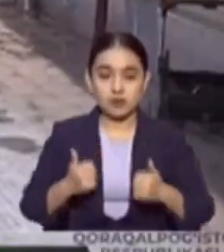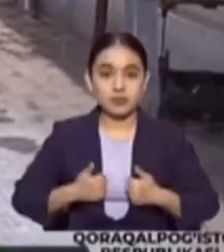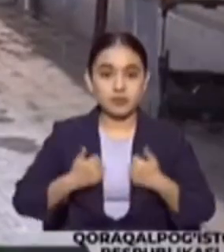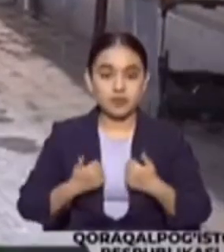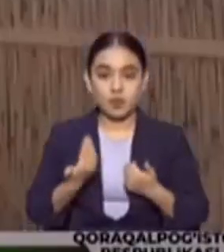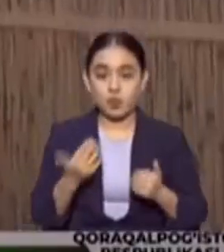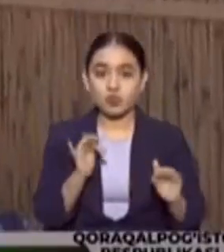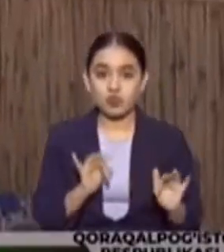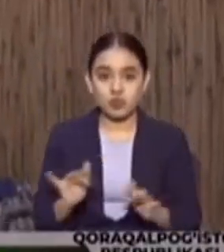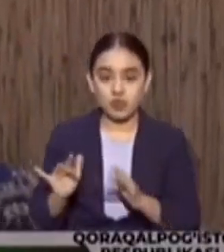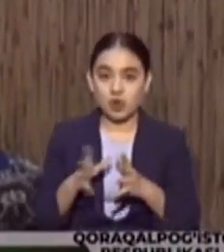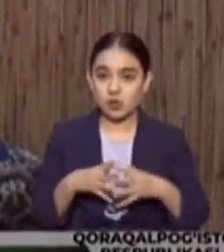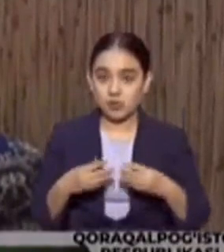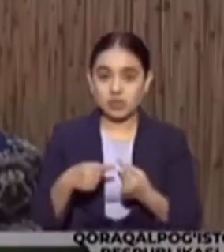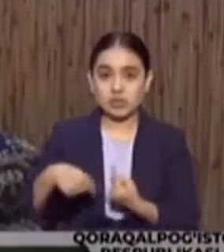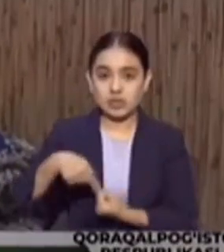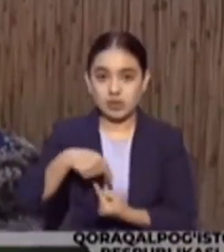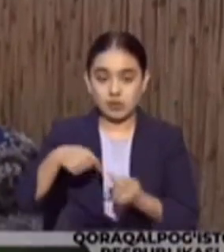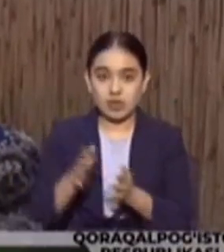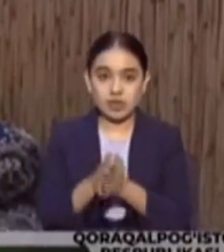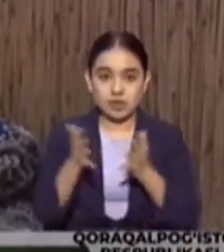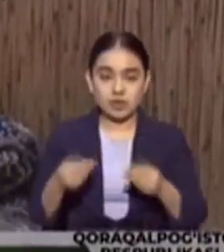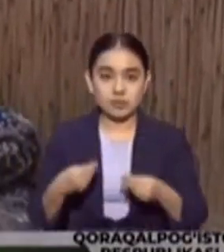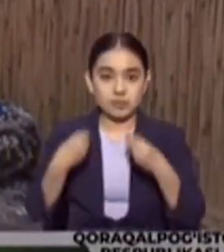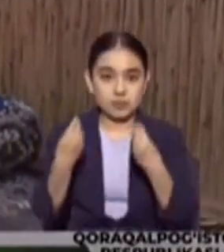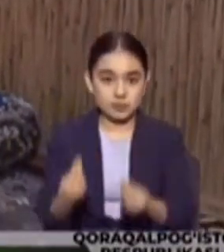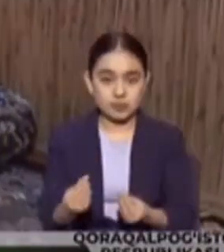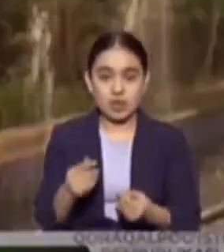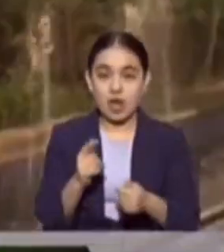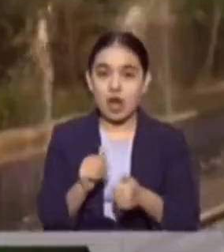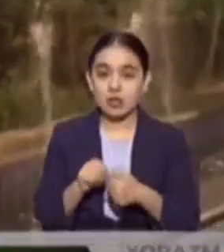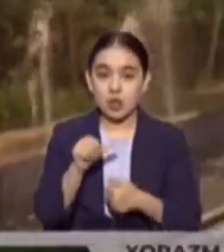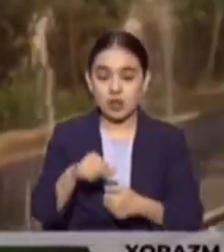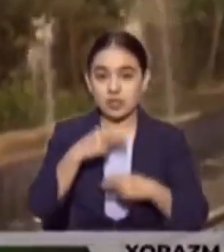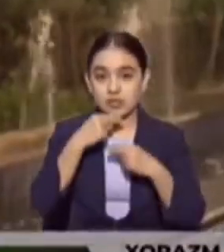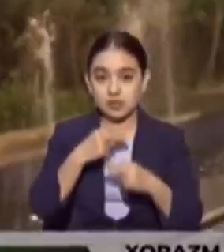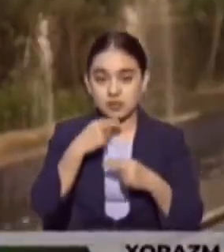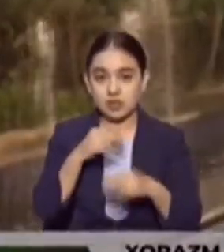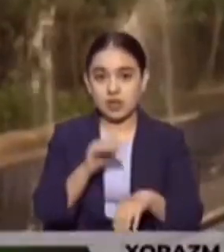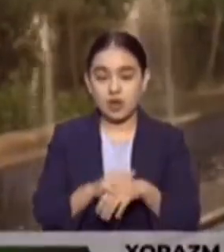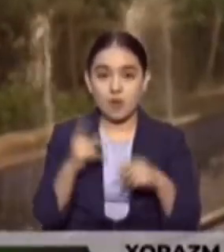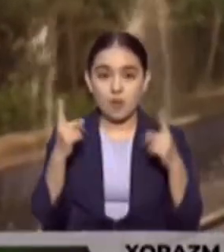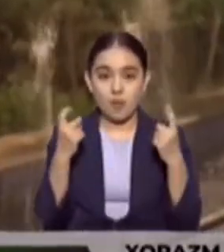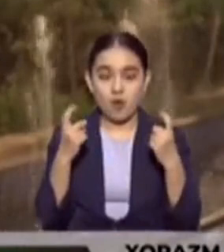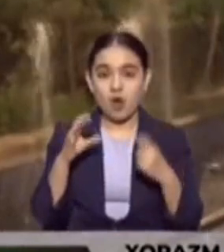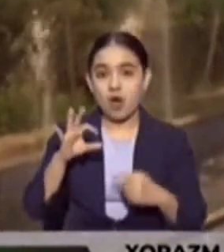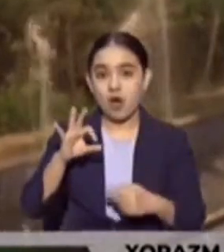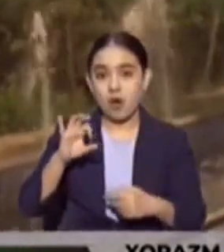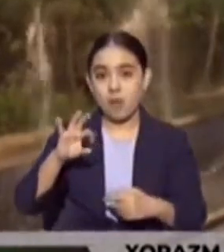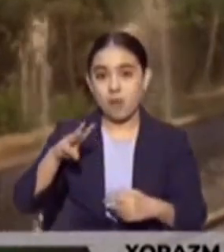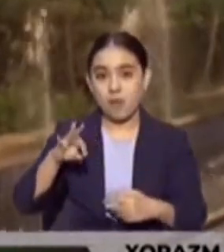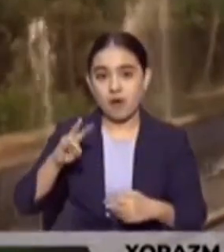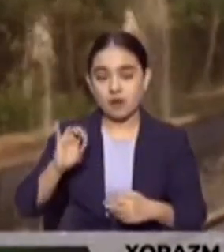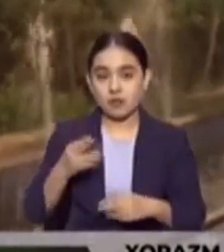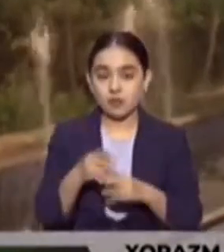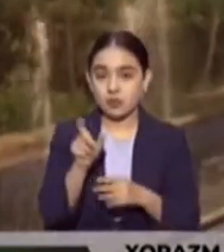intilmoqda. Bu jarayonda oilaviy tadbirkorlikka keng yo'l berilayotganligi alohida ahamiyatli. Asli buxorolik Akmal Omonov ana